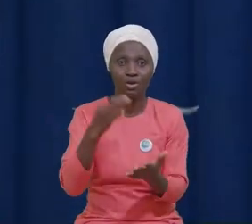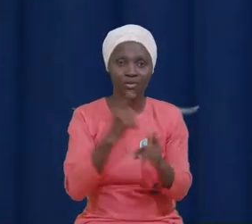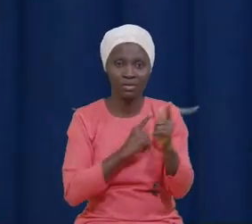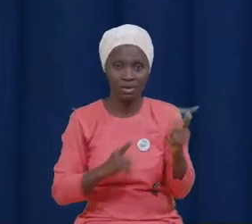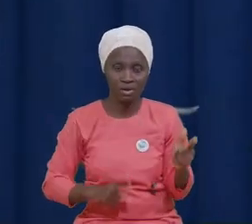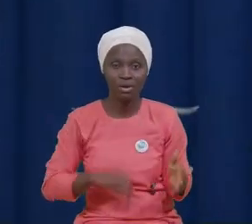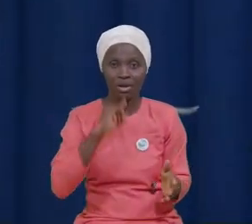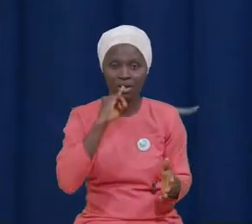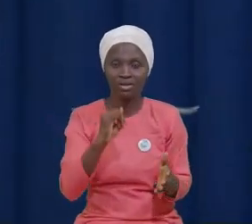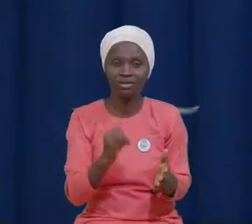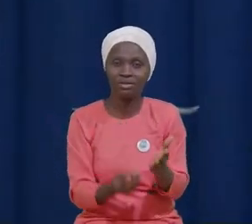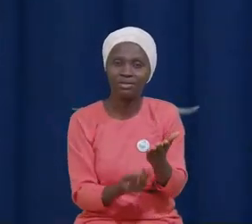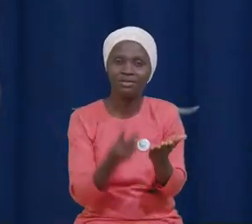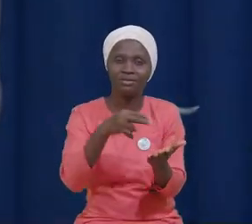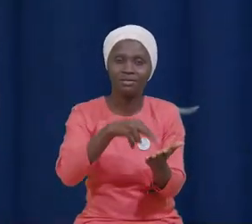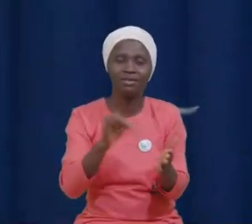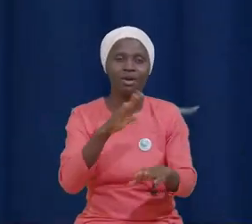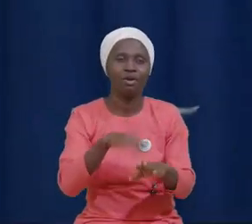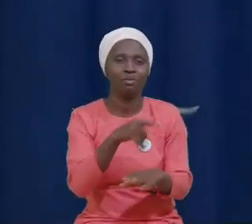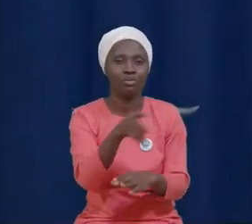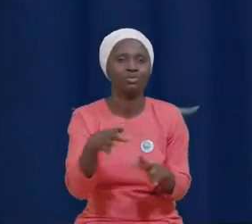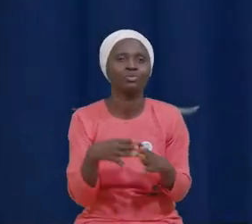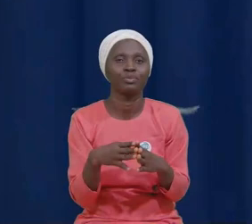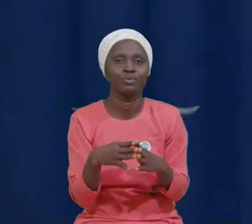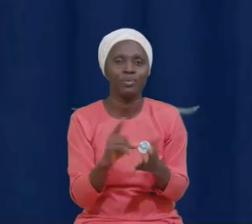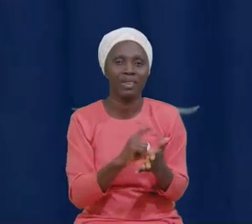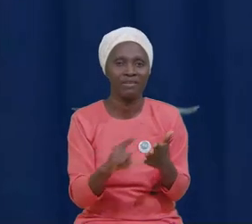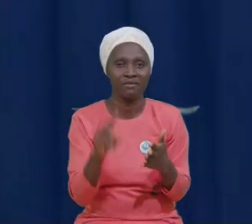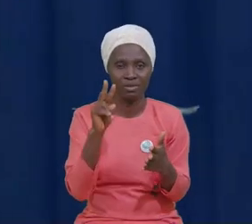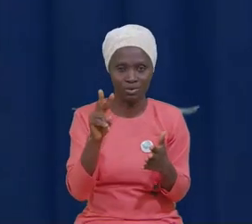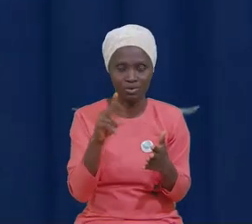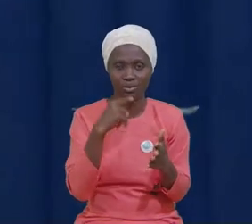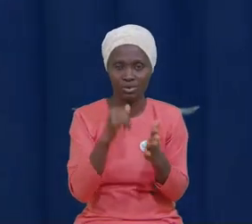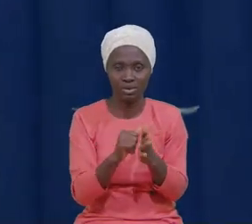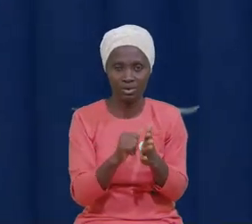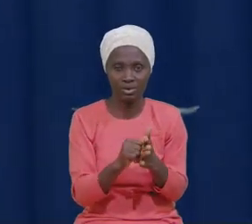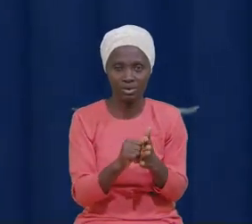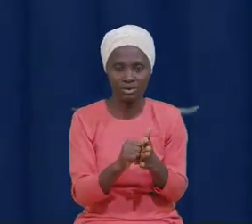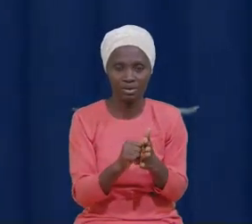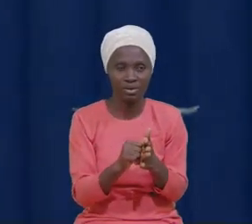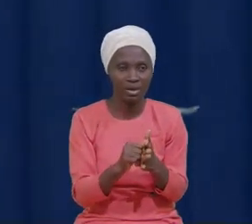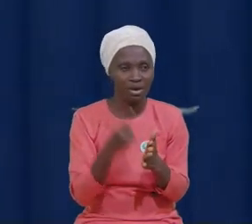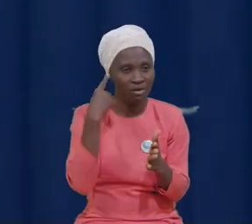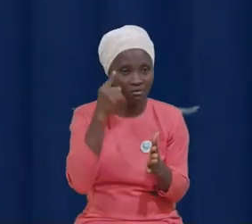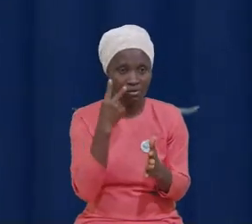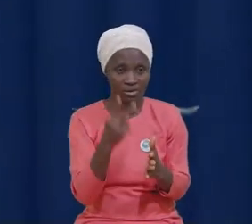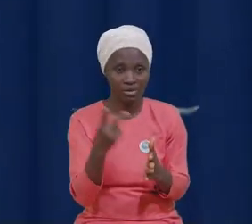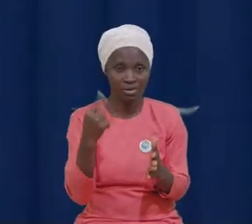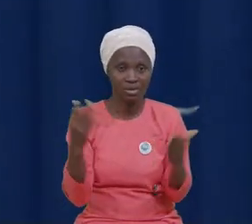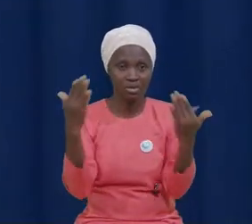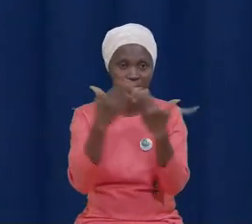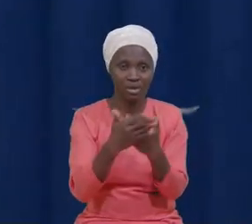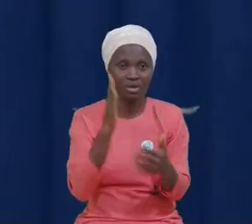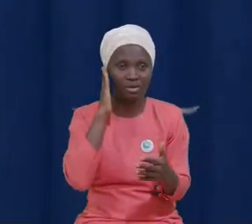la gloire de l'Éternel se lève sur toi. Verset 2. Verset 10 dit, voici les